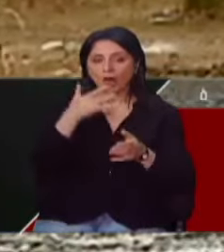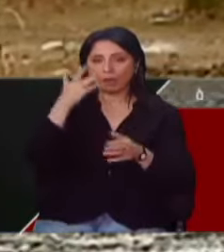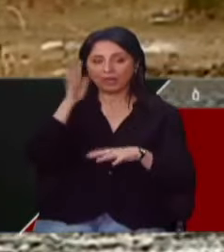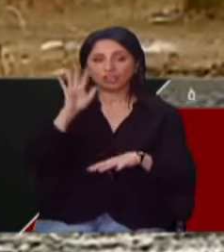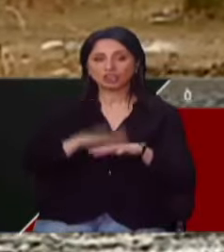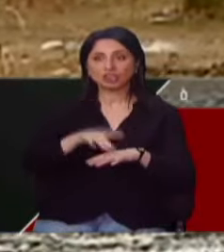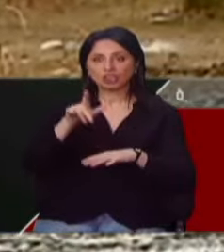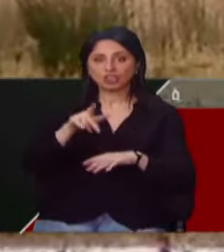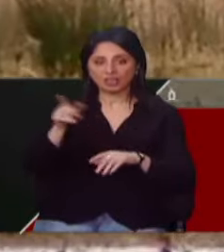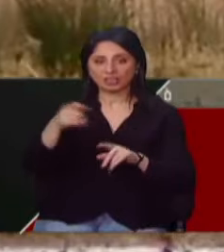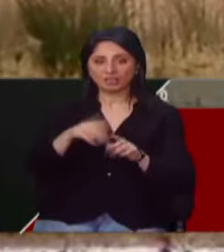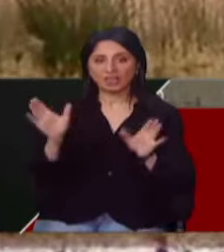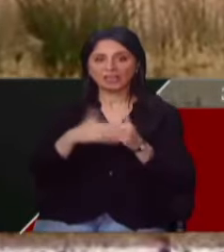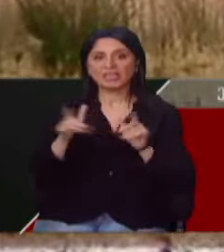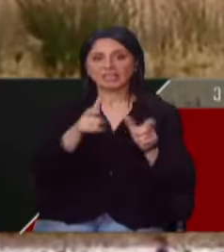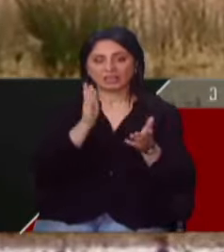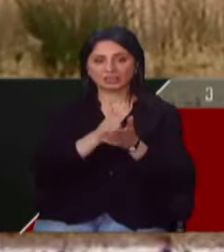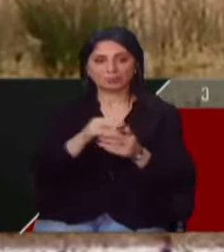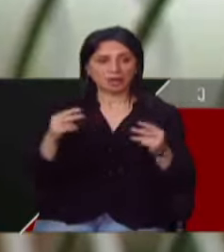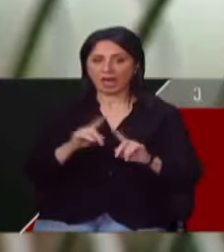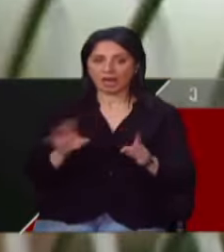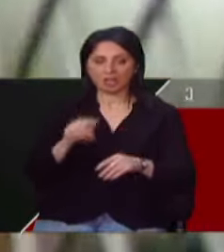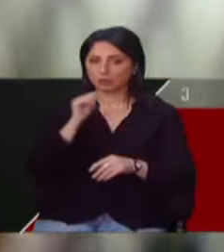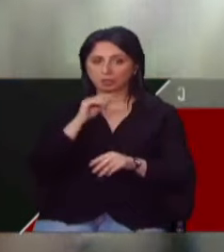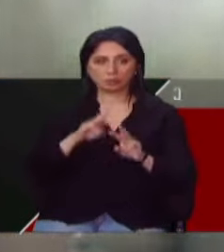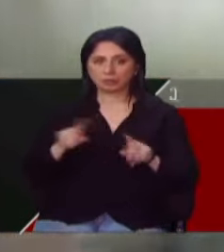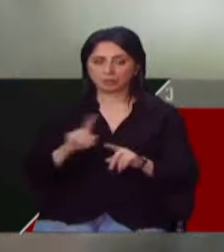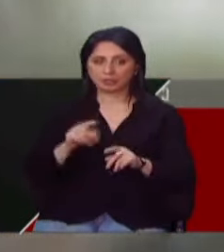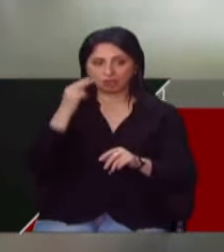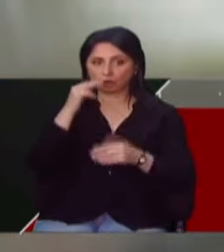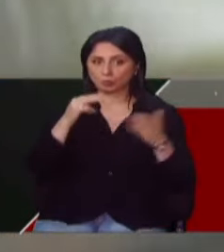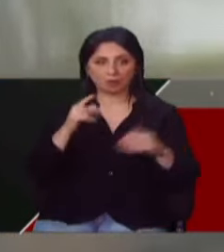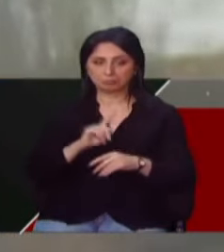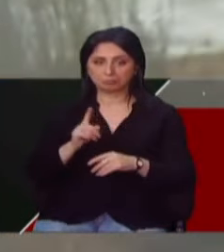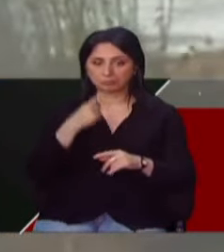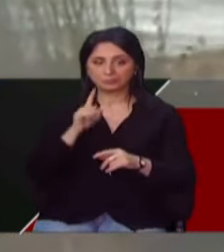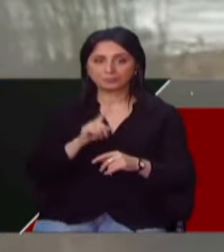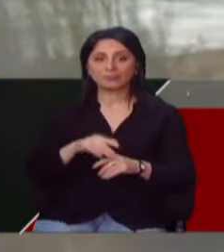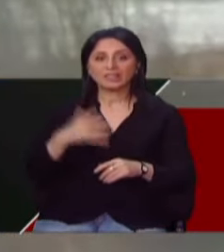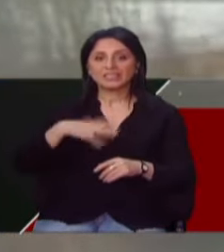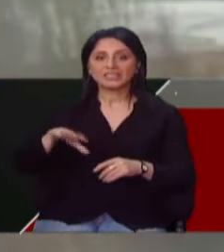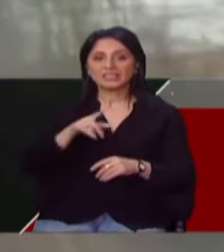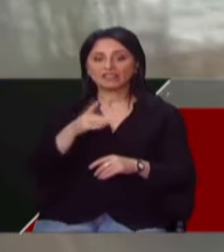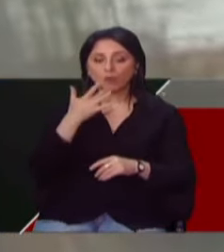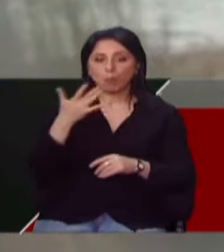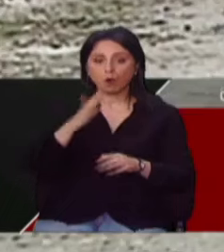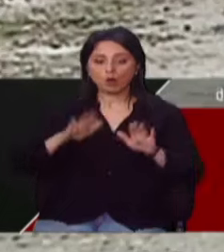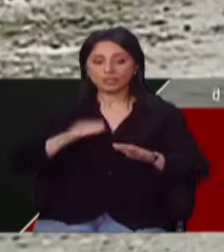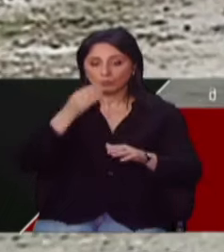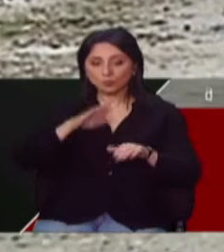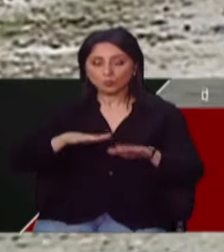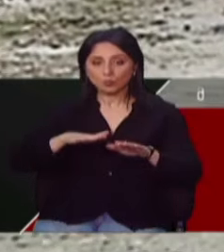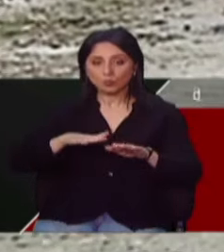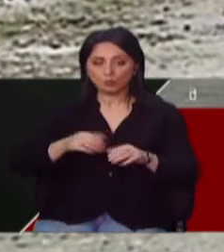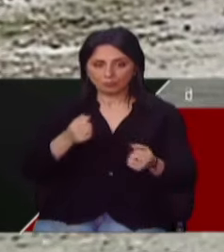și ertebuli și tata bise putem da sancțire buli. Răsăți hara de astoria bise economicii se amministru de chinuri mhare. Sacratul tabis geopolitikur mdgomare uba sunt